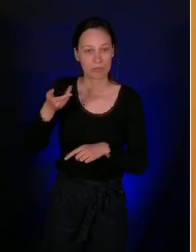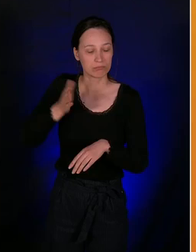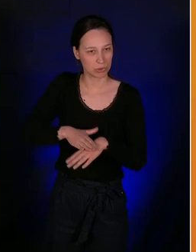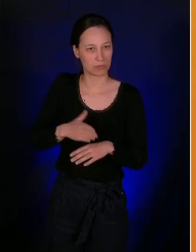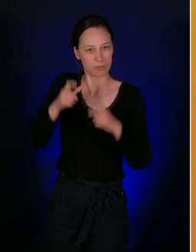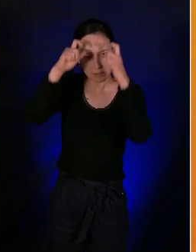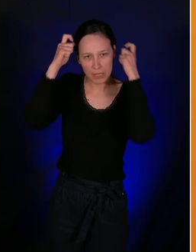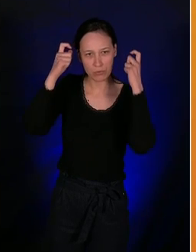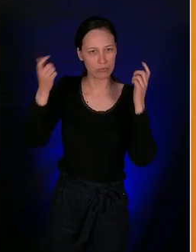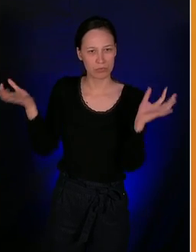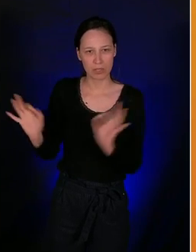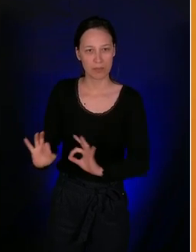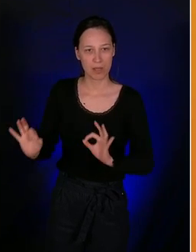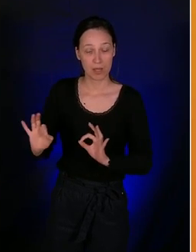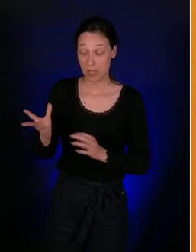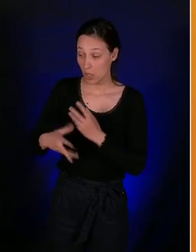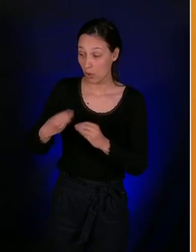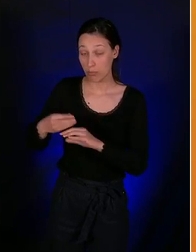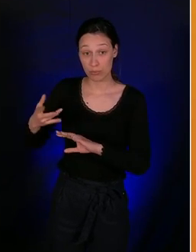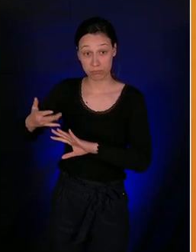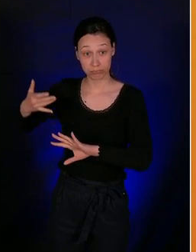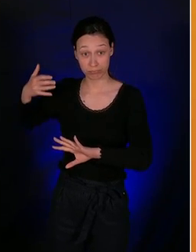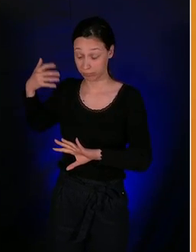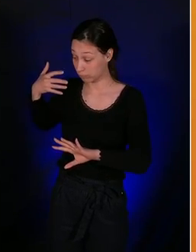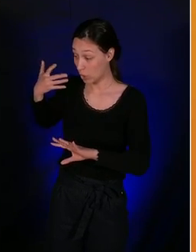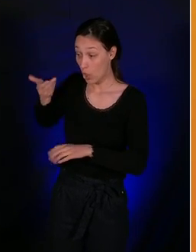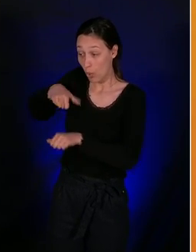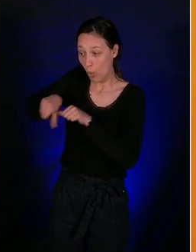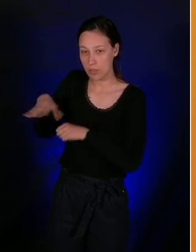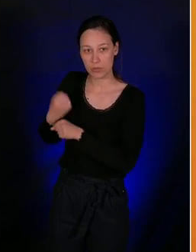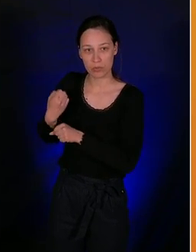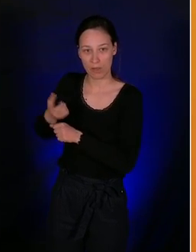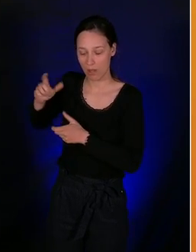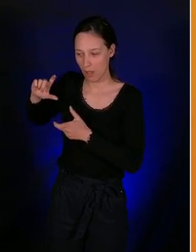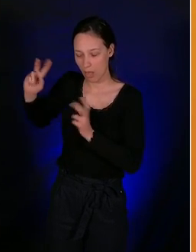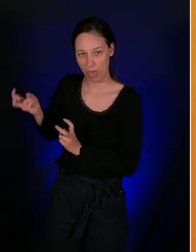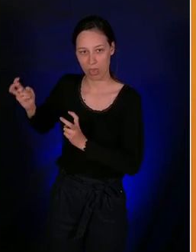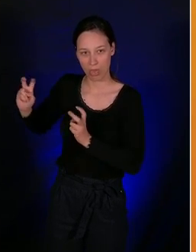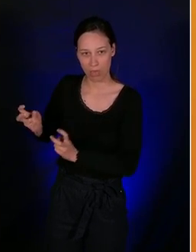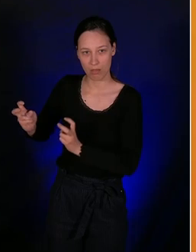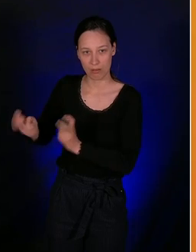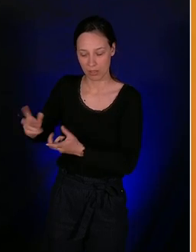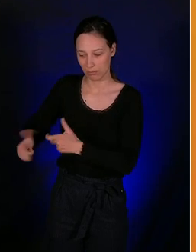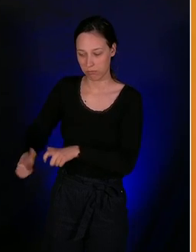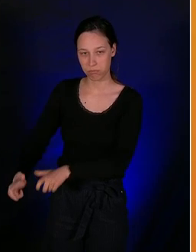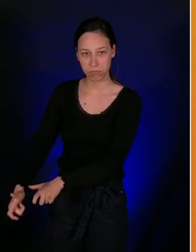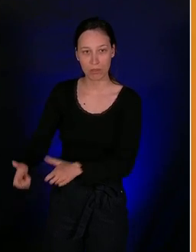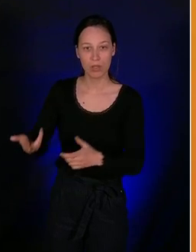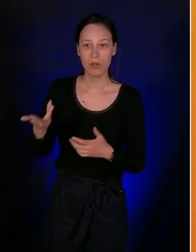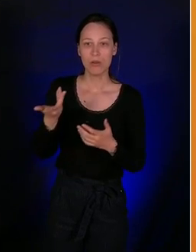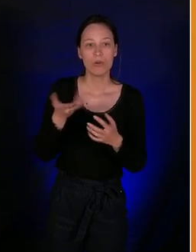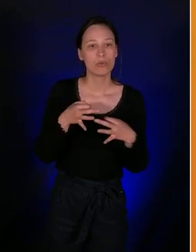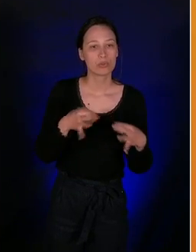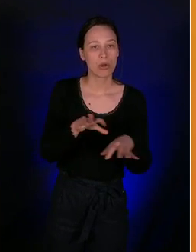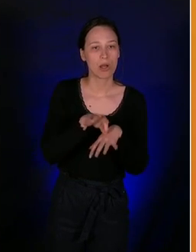se sont dégradées d'année en année. Augmentation du nombre d'élèves accompagnés, diminution du temps d'accompagnement par